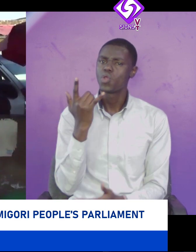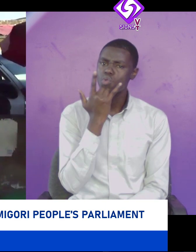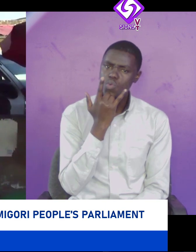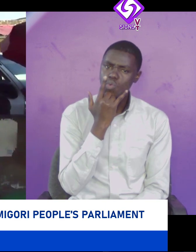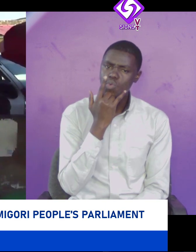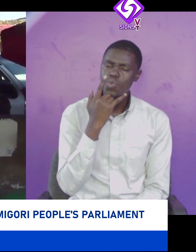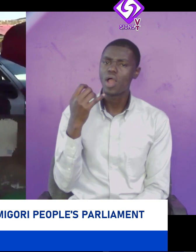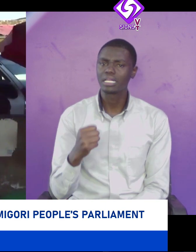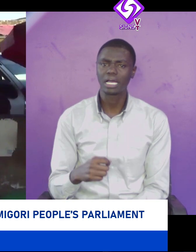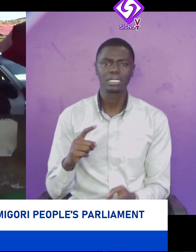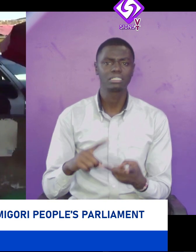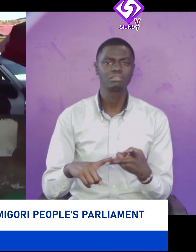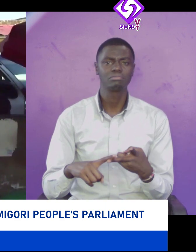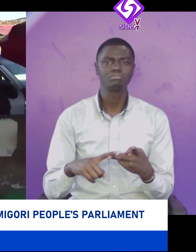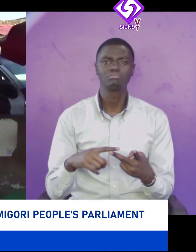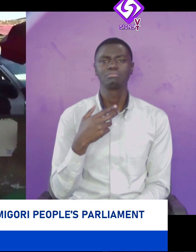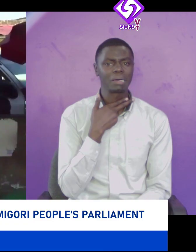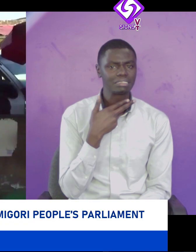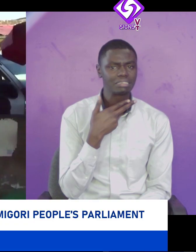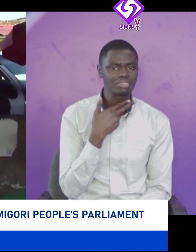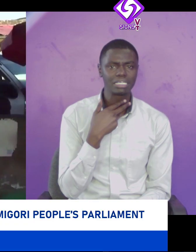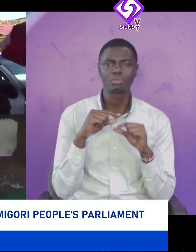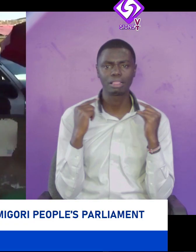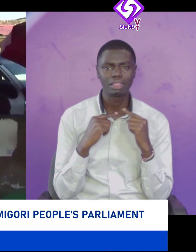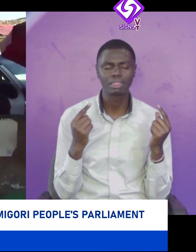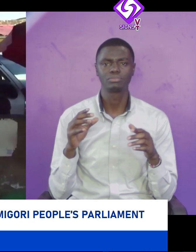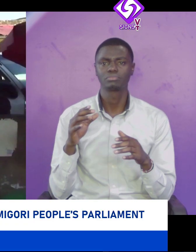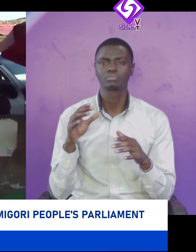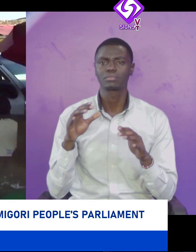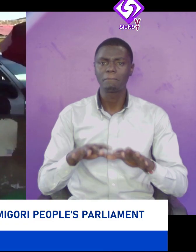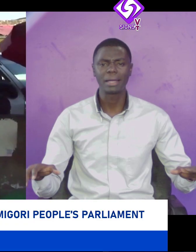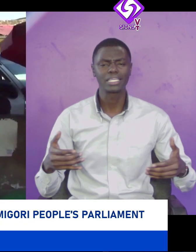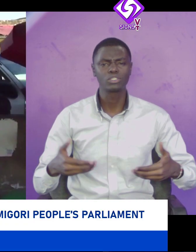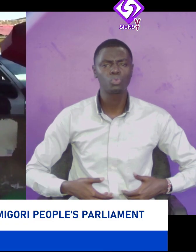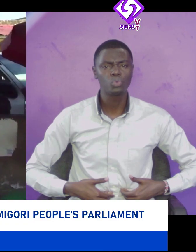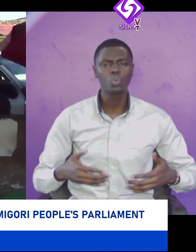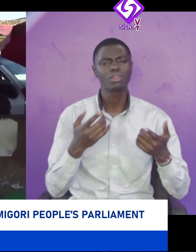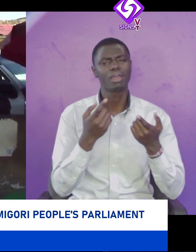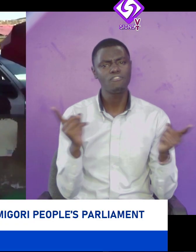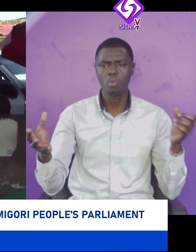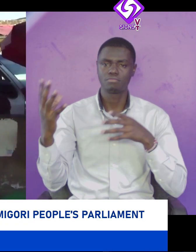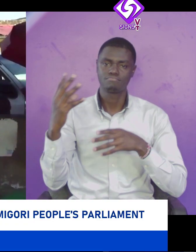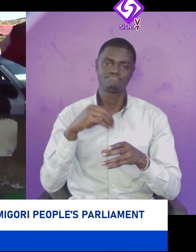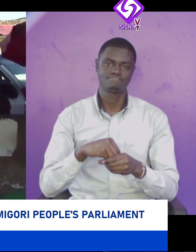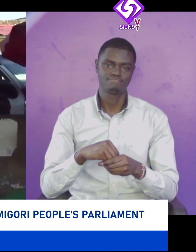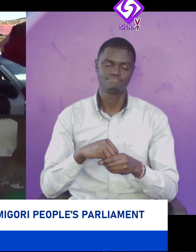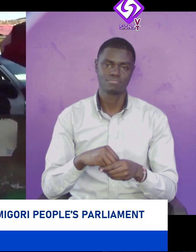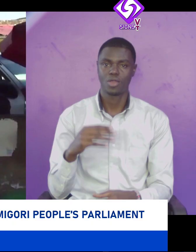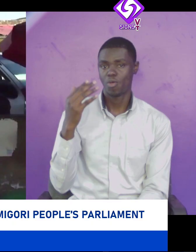elders, clergy na watu wa soko, vijana, kila mtu ingiza hapo. Kwa